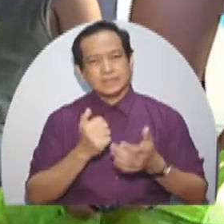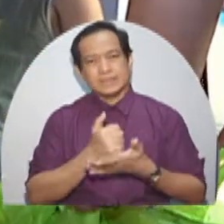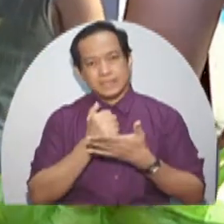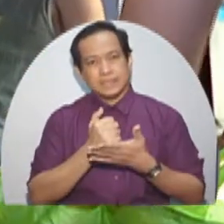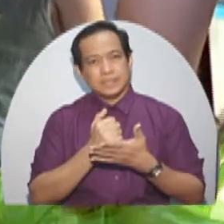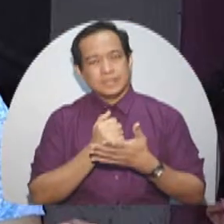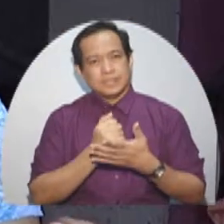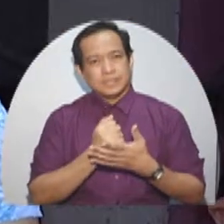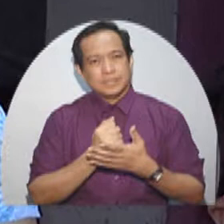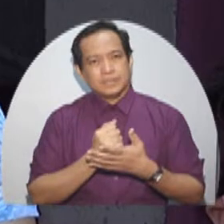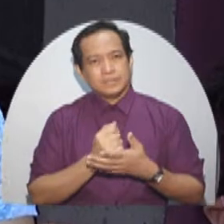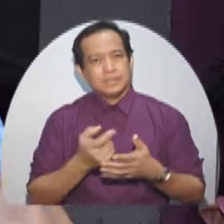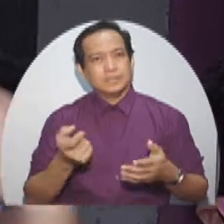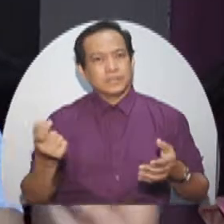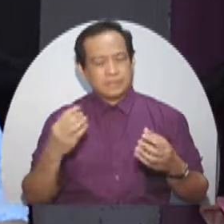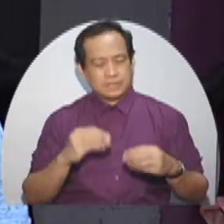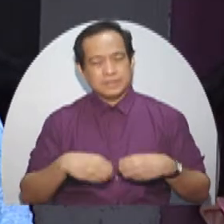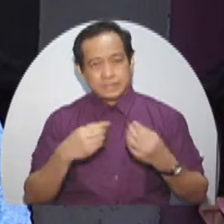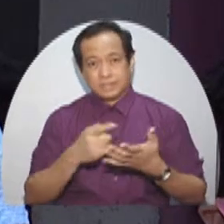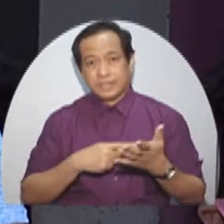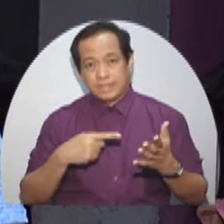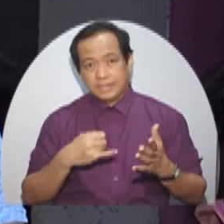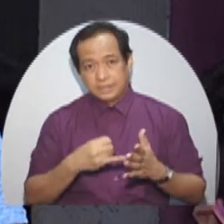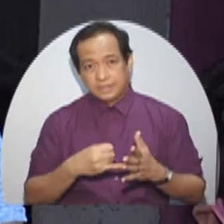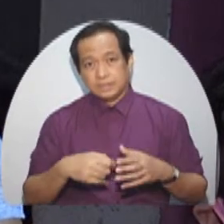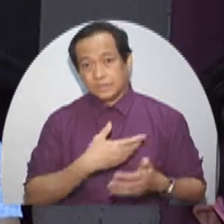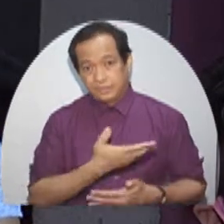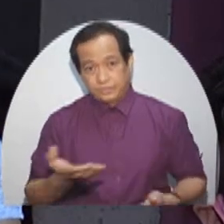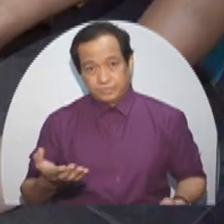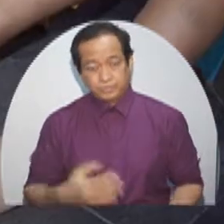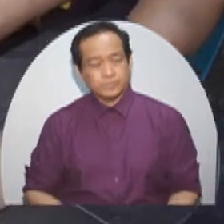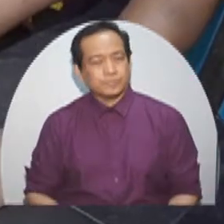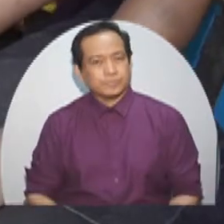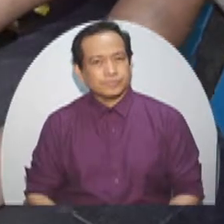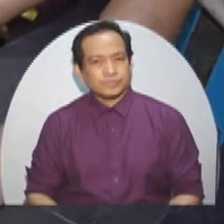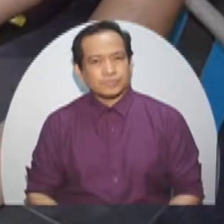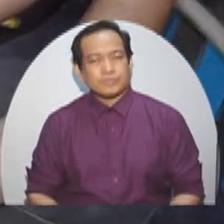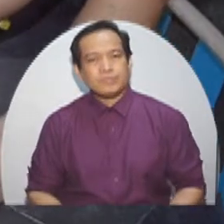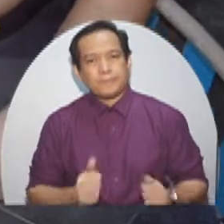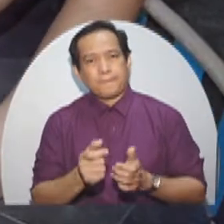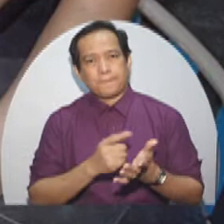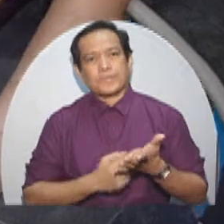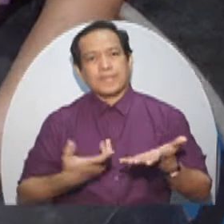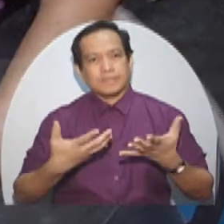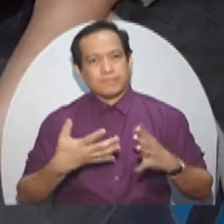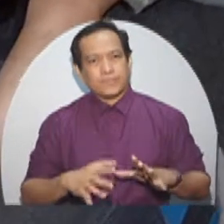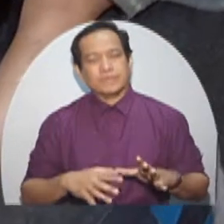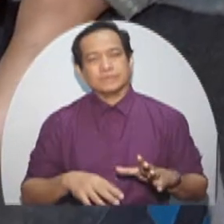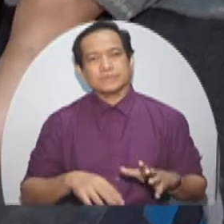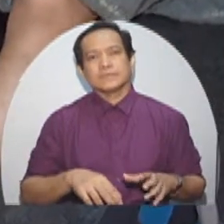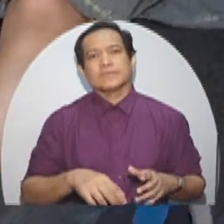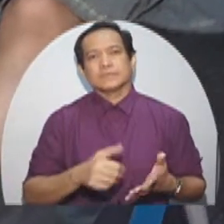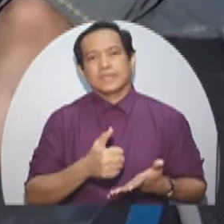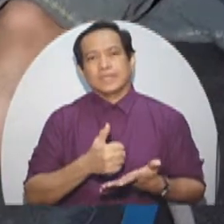kunting tulong. Sabi niya, ano mo yun, mapuprovide mo, sabi. Sa kabila nito, nairaos